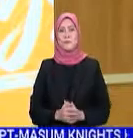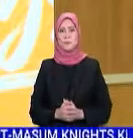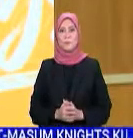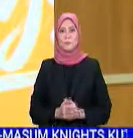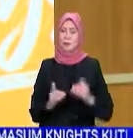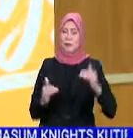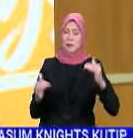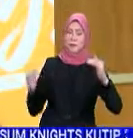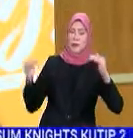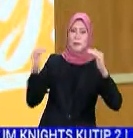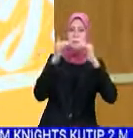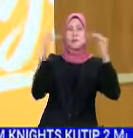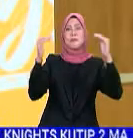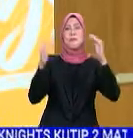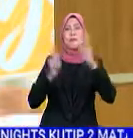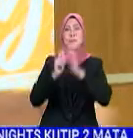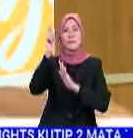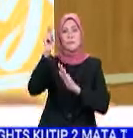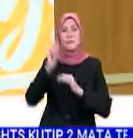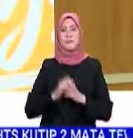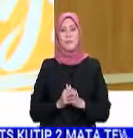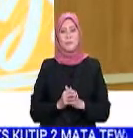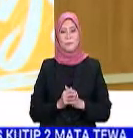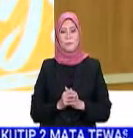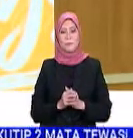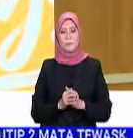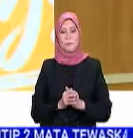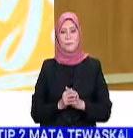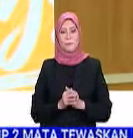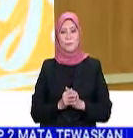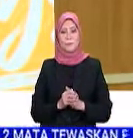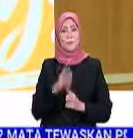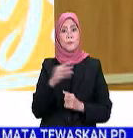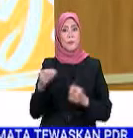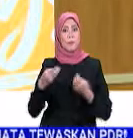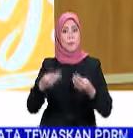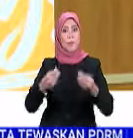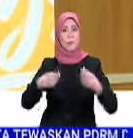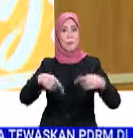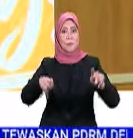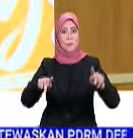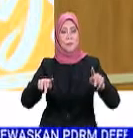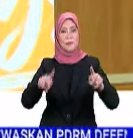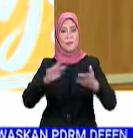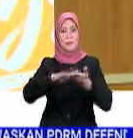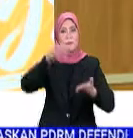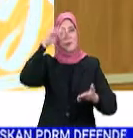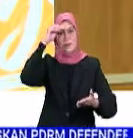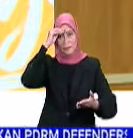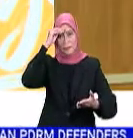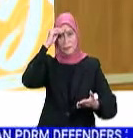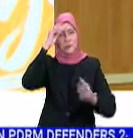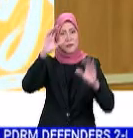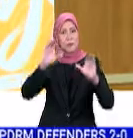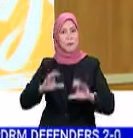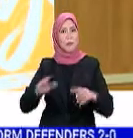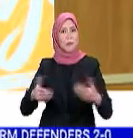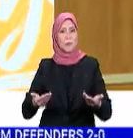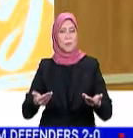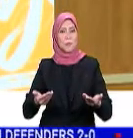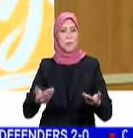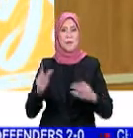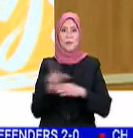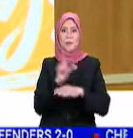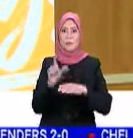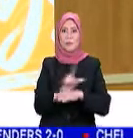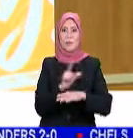tertinggi. Mereka ini juga perlu diberi peluang dan ruang untuk mempelajari selok-belok pengendalian